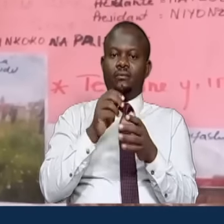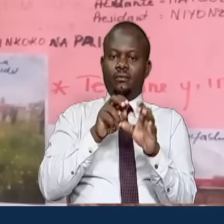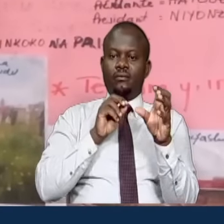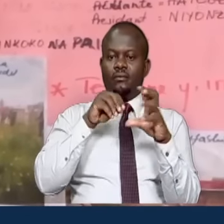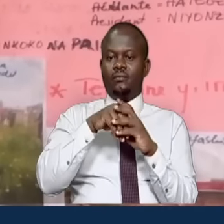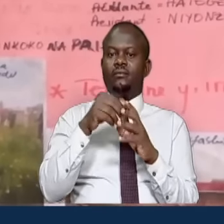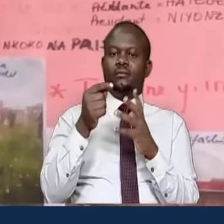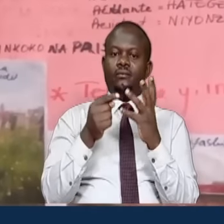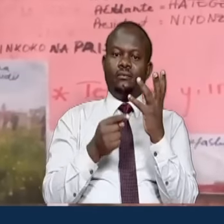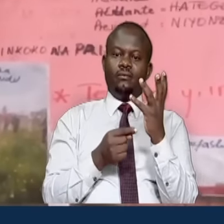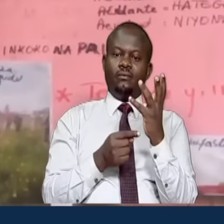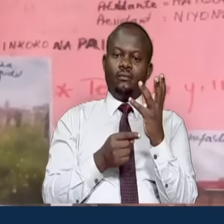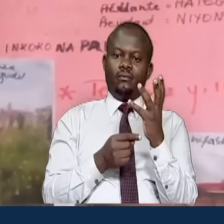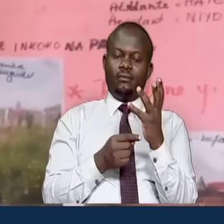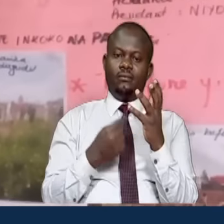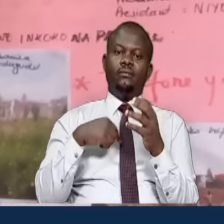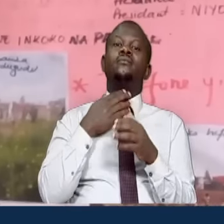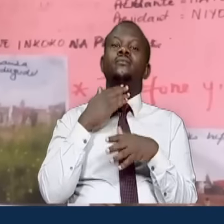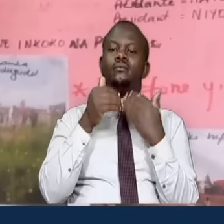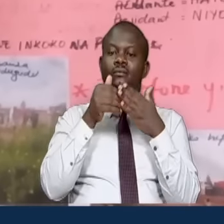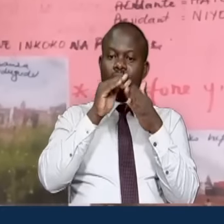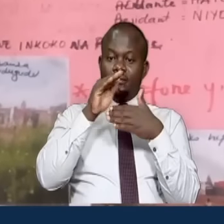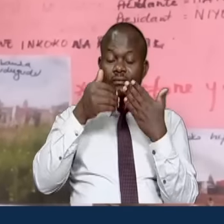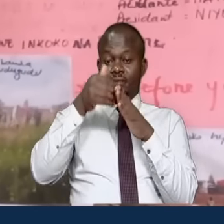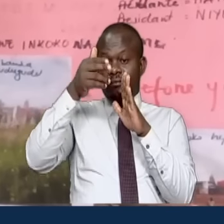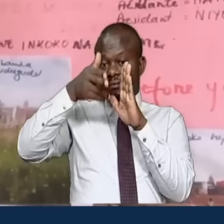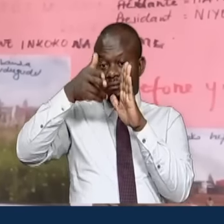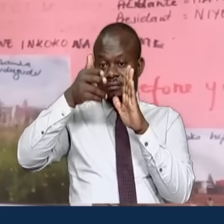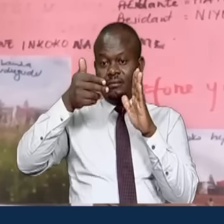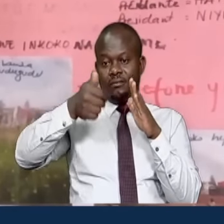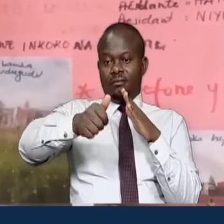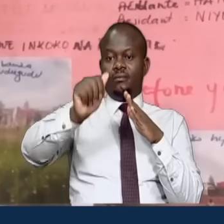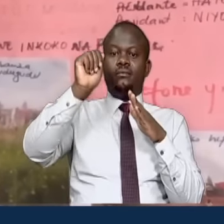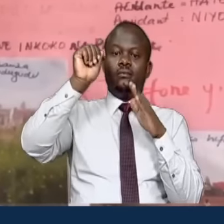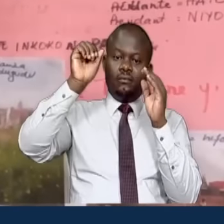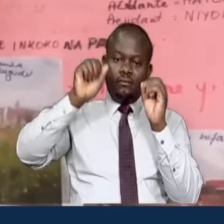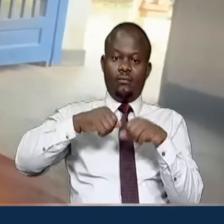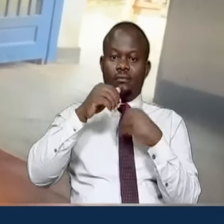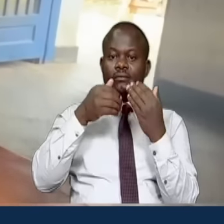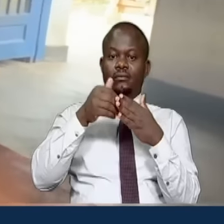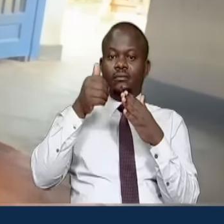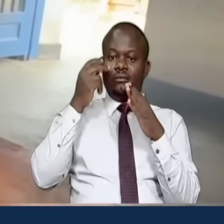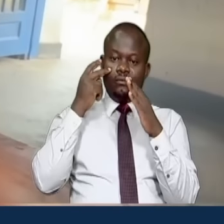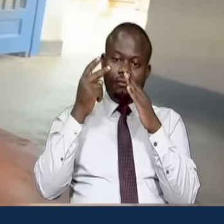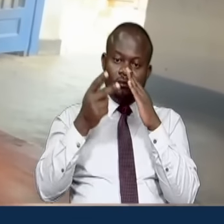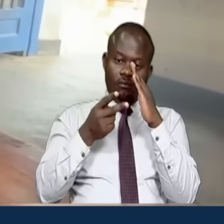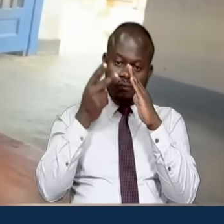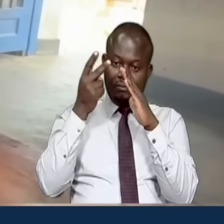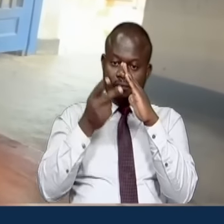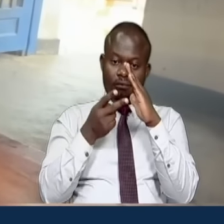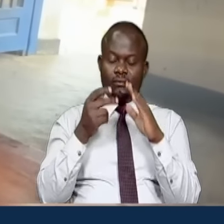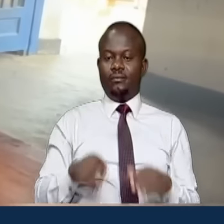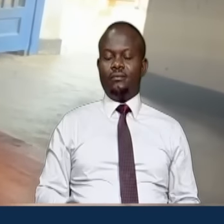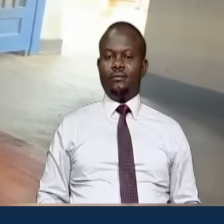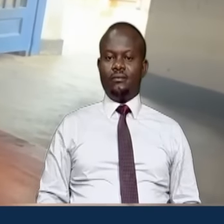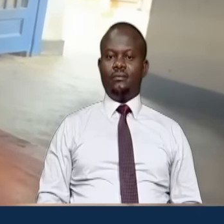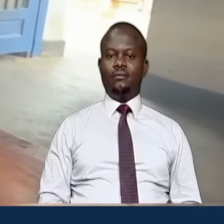bimena. Ubu mushaka ko umuntu wese agira kamera iwe? Yego, bishobotse. Niyo ntumbero ingo